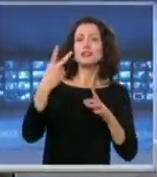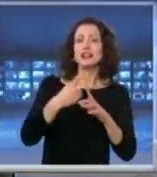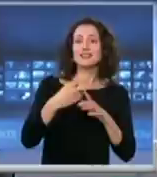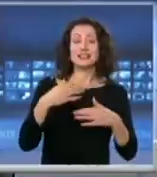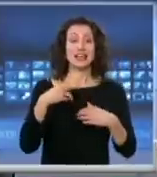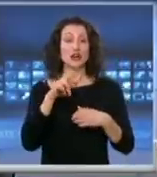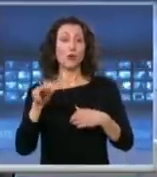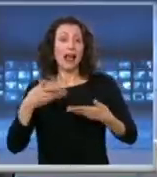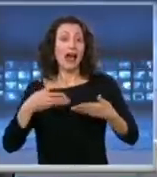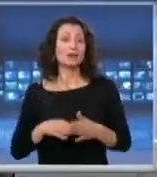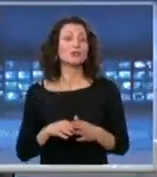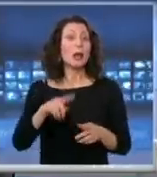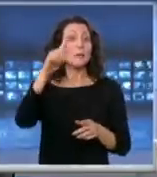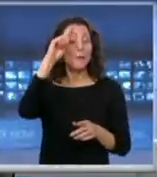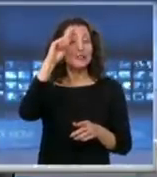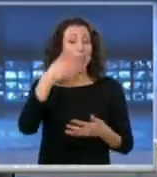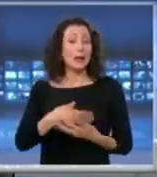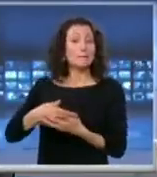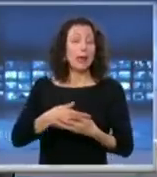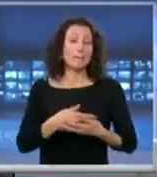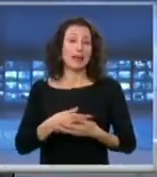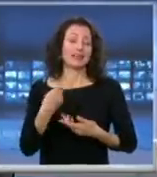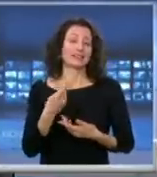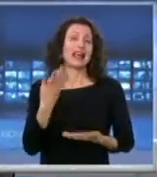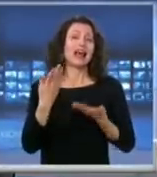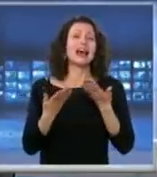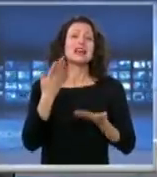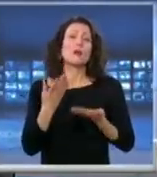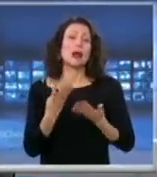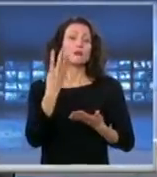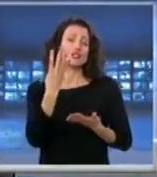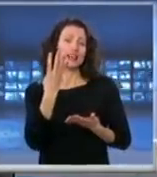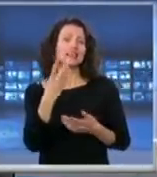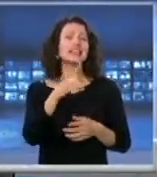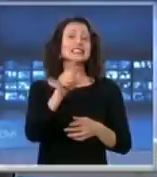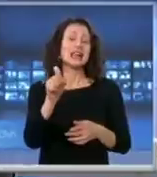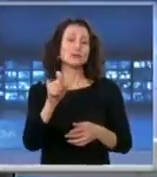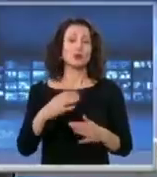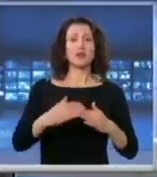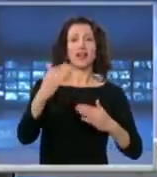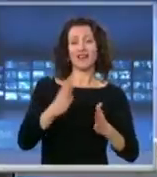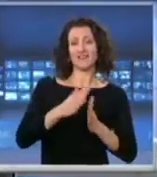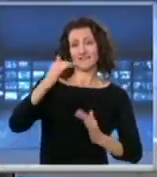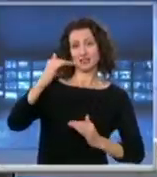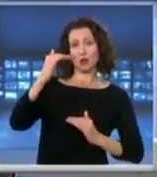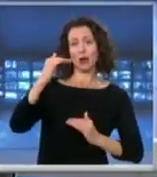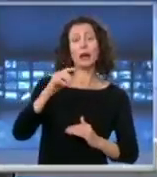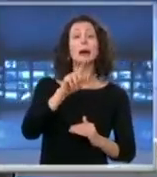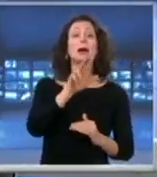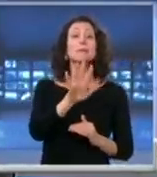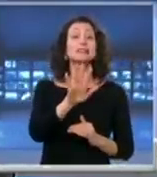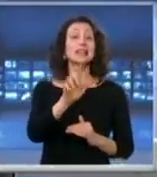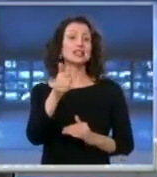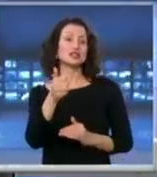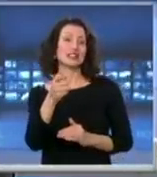момиченце Теодора. Тя тежи 4 кг и 760 грама и е висока 56 см. Семейството благодари